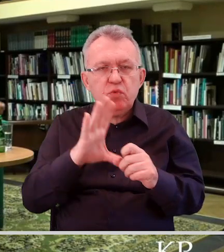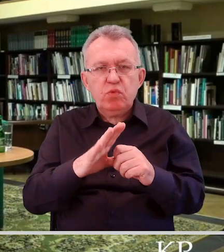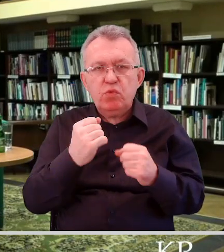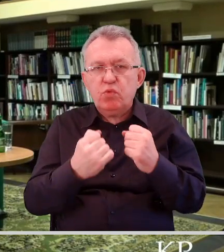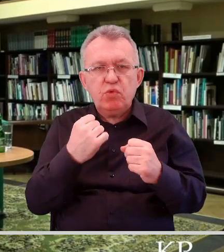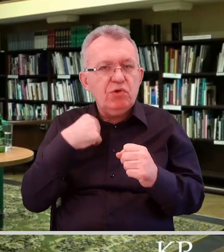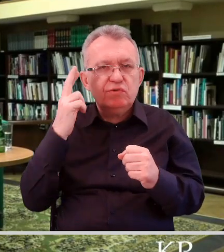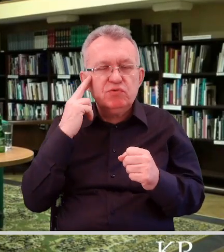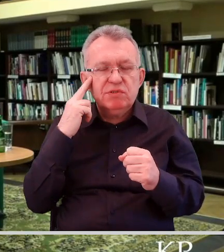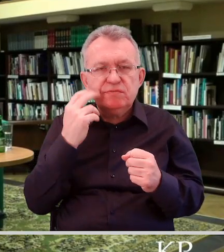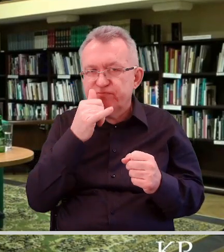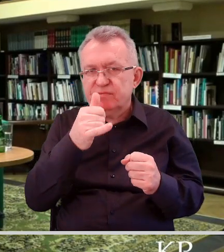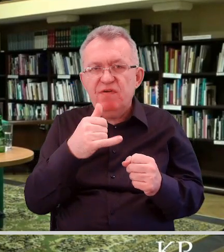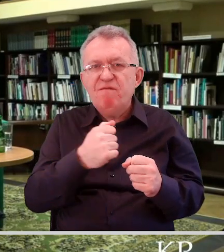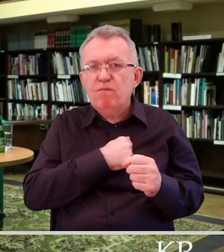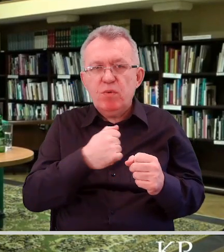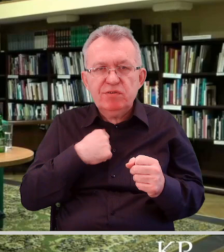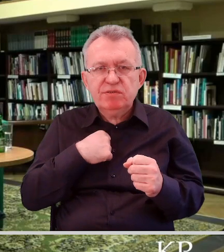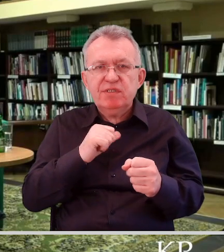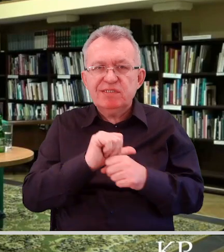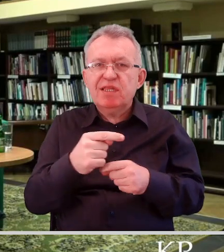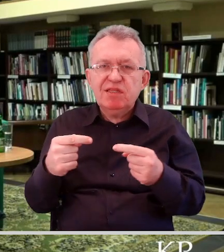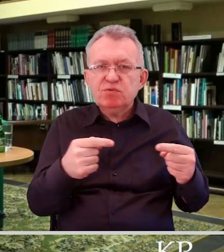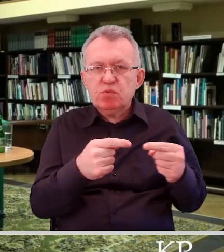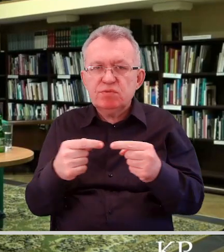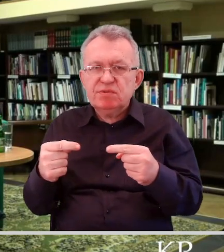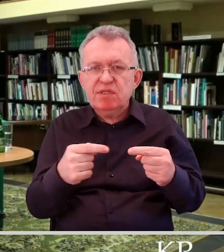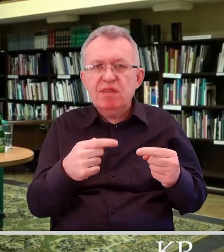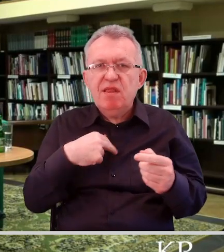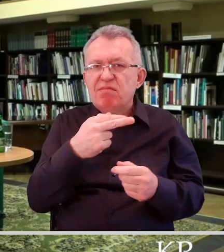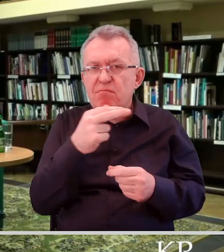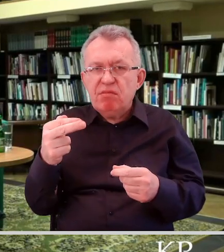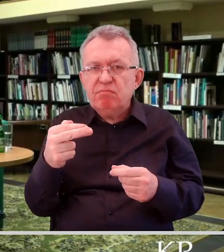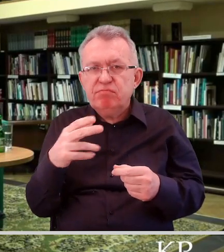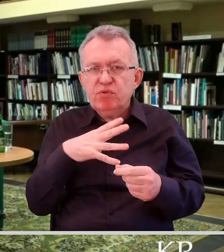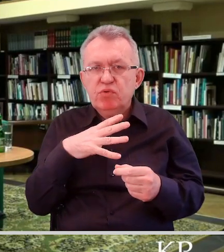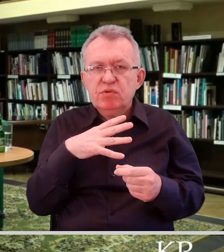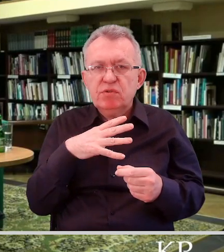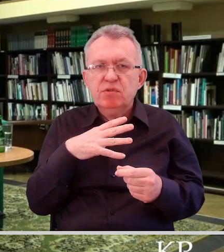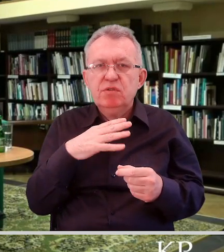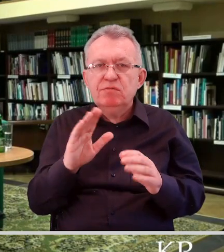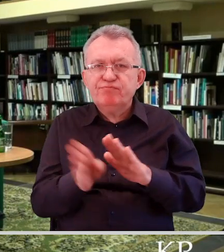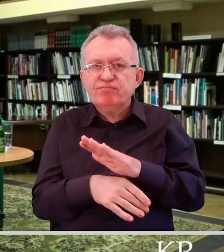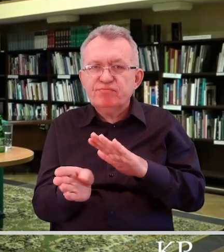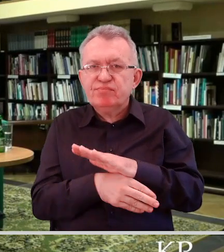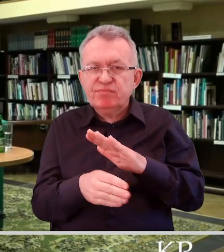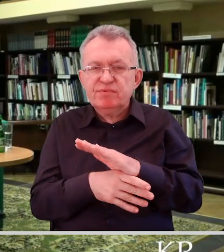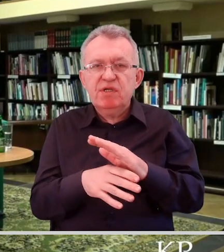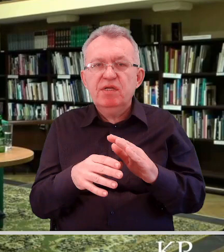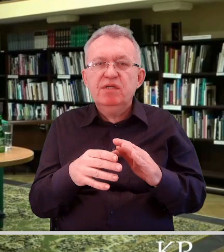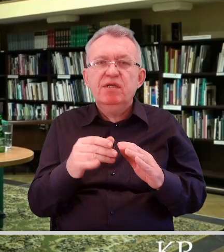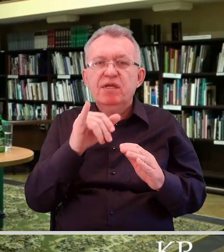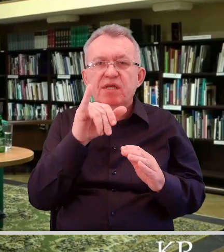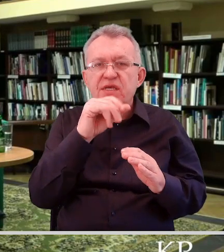nam chyba zrozumieć, bo w Polsce jednak przetaczają się dyskusje na tematy właśnie takie podmiatane pod dywan, czyli